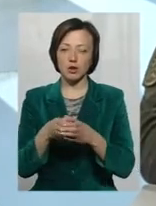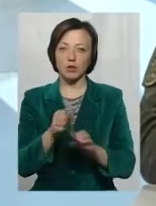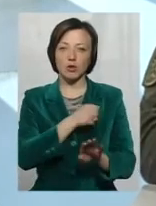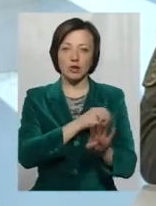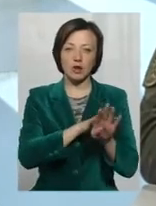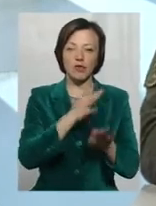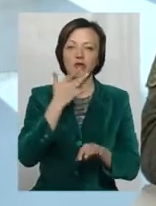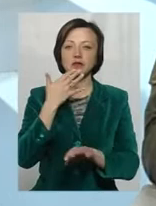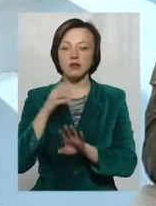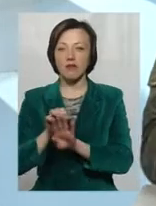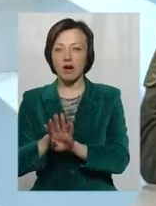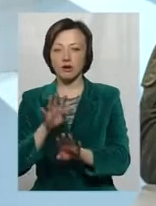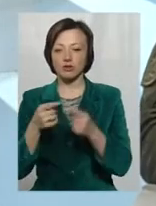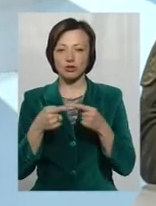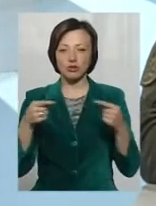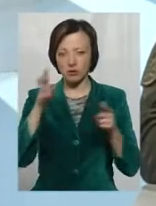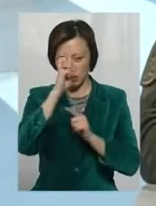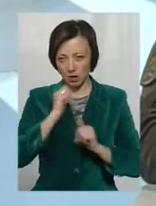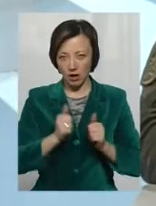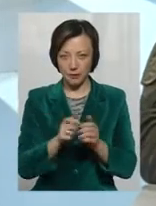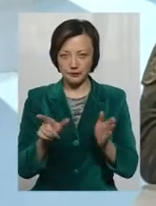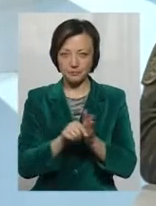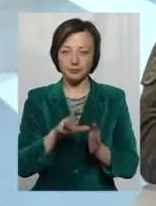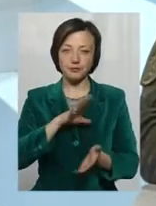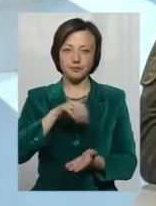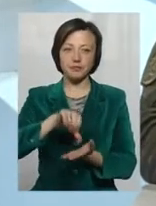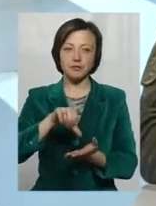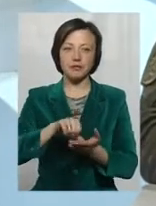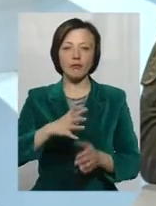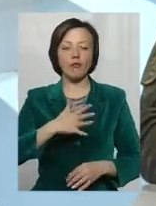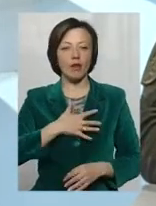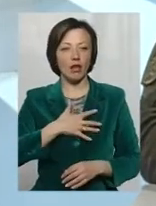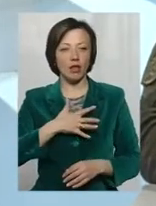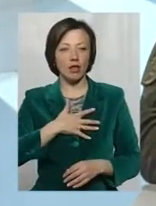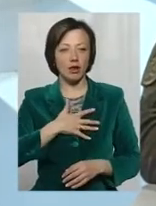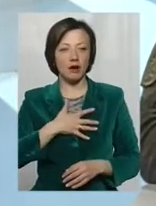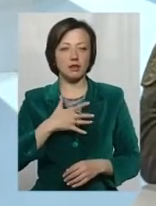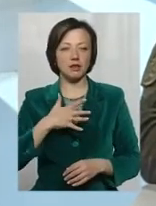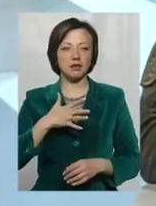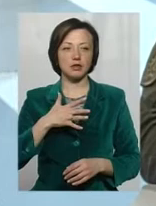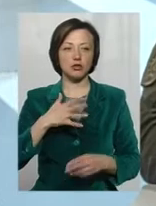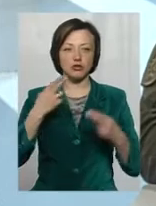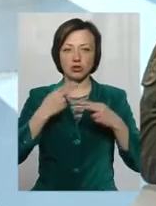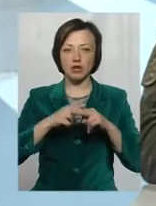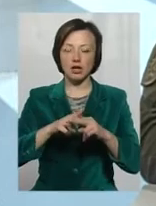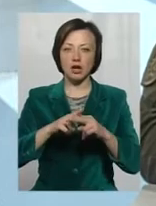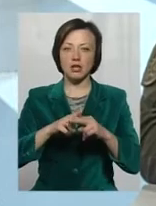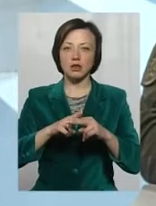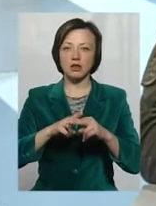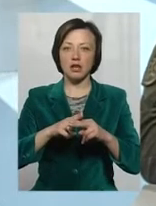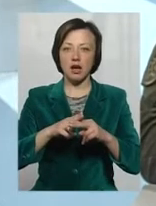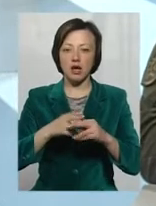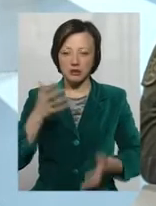Національної гвардії, інших країн. Там були представники, скажімо, Канади, це інженерно-саперна справа,